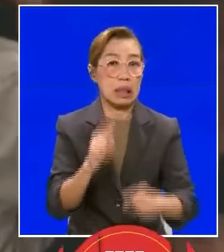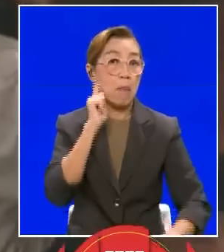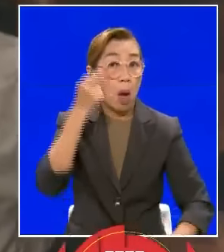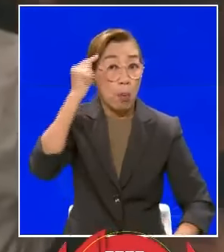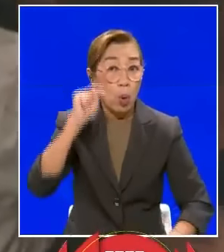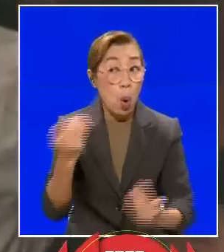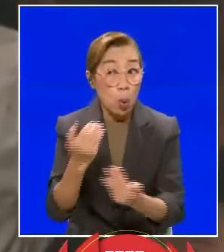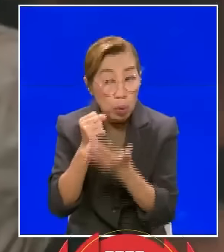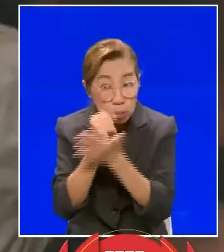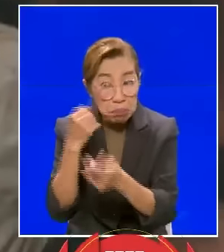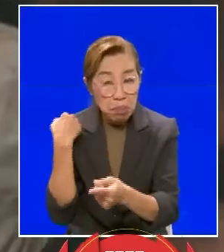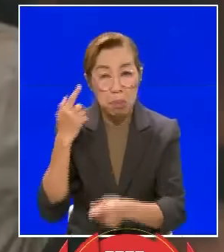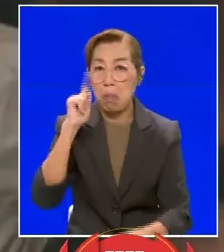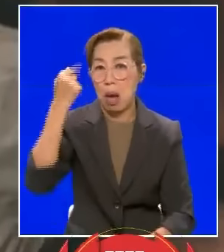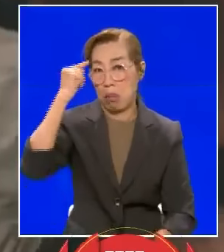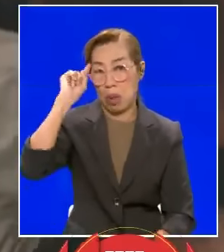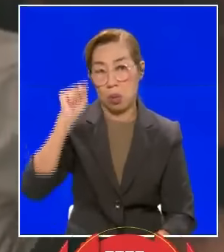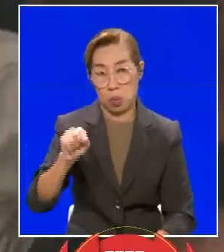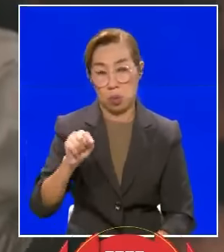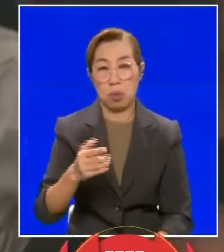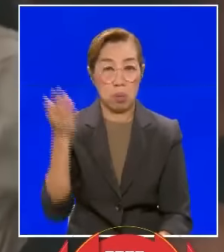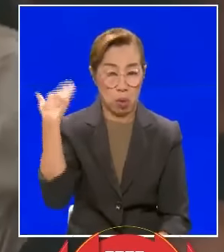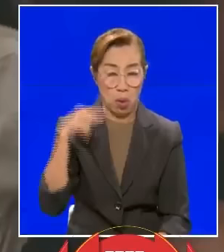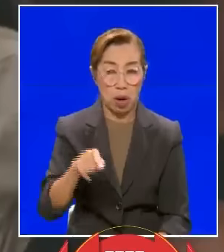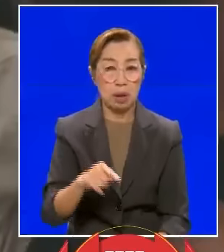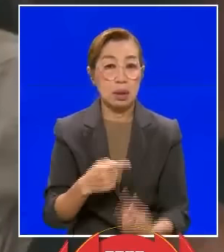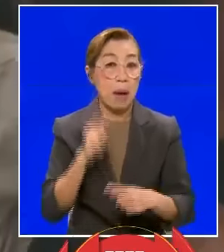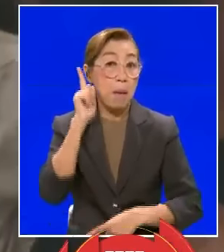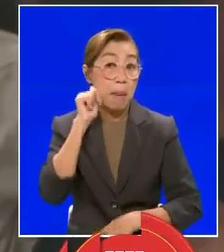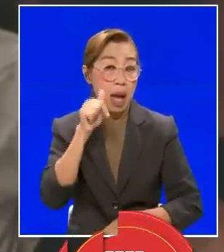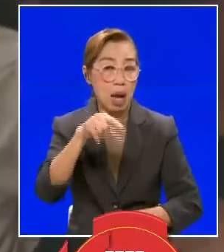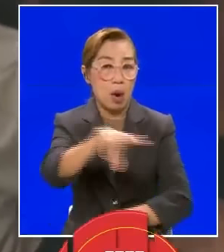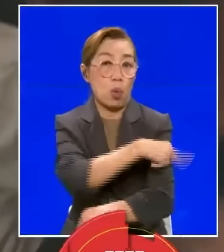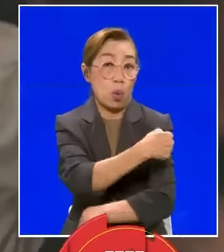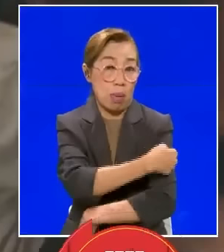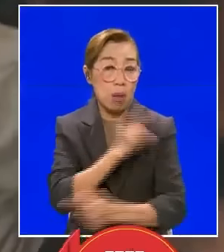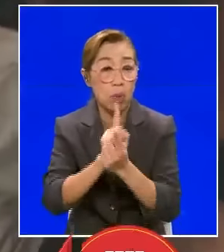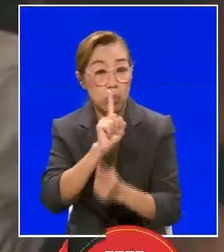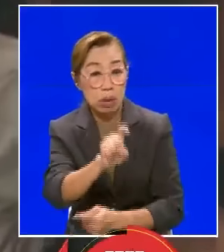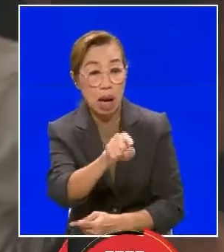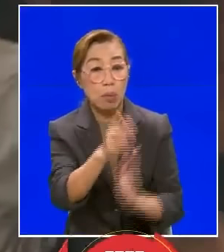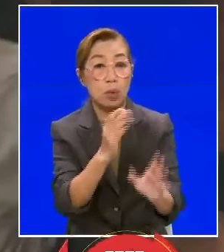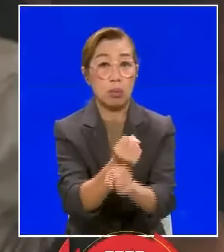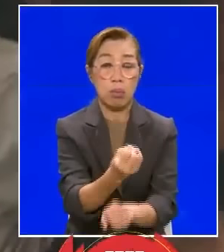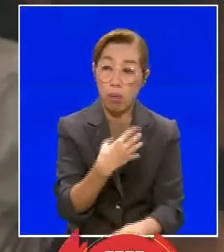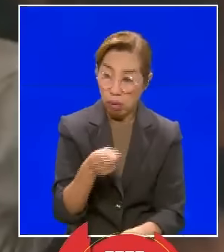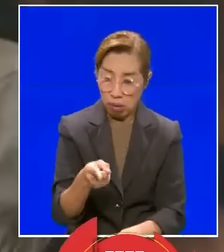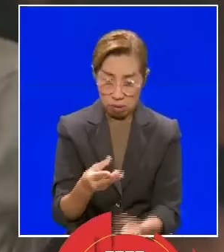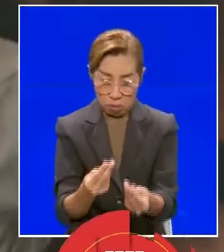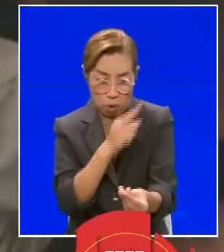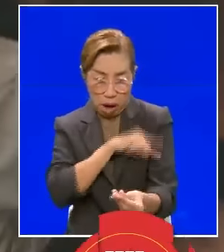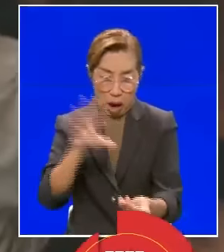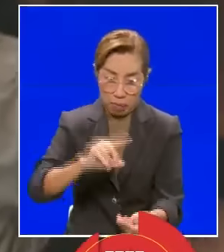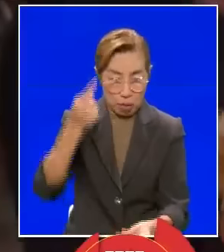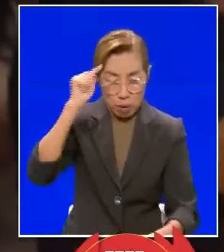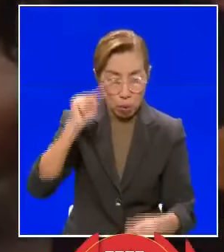ไม่เออแม่บอกอีกเนี่ยไปคุยกับพนักงานโรงพยาบาลพนักงานเขายังไม่รู้เลยว่ายาเสพติดมาได้ยังไง